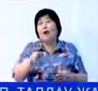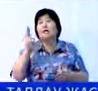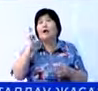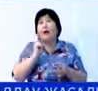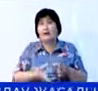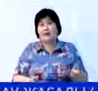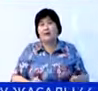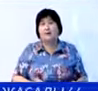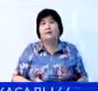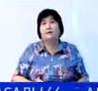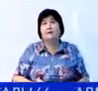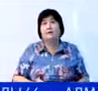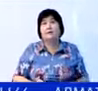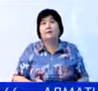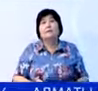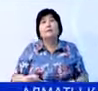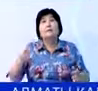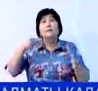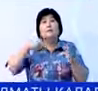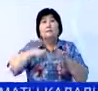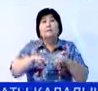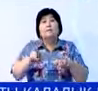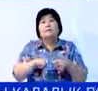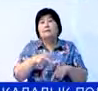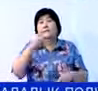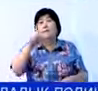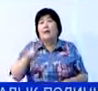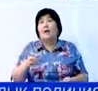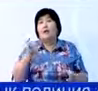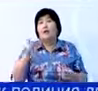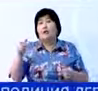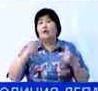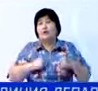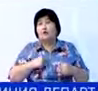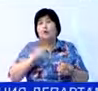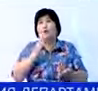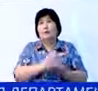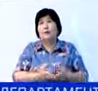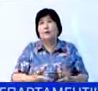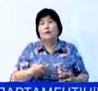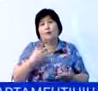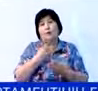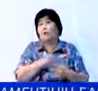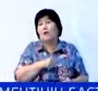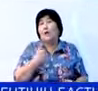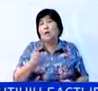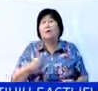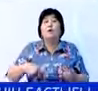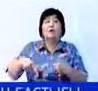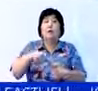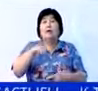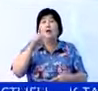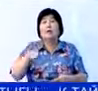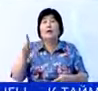Тағы да айтып отырмын. Ішінде сізден сұрадым, ішінде екі адам жуынып отыр деді. Ол өзіңіз ғой. Кәсіп иелерінің барлығына